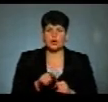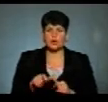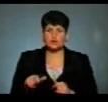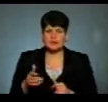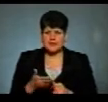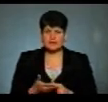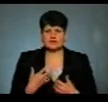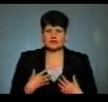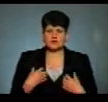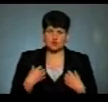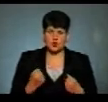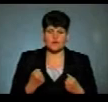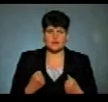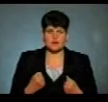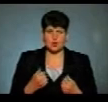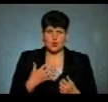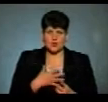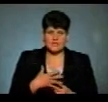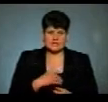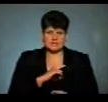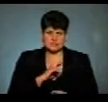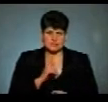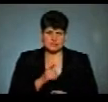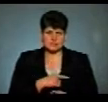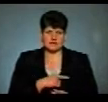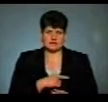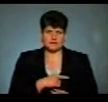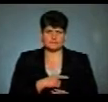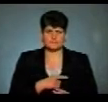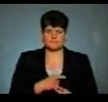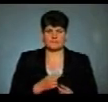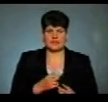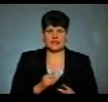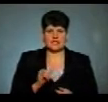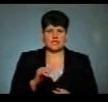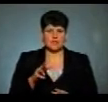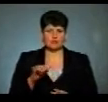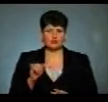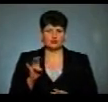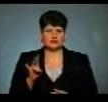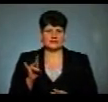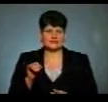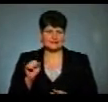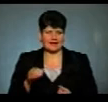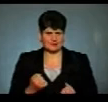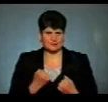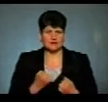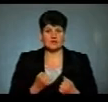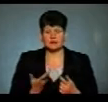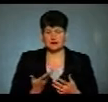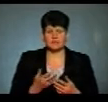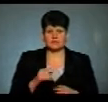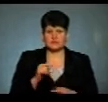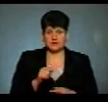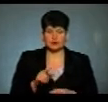здоровий організм, міцна імунна система, відповідно, протікання захворювання може бути в таких